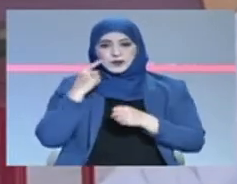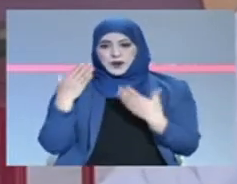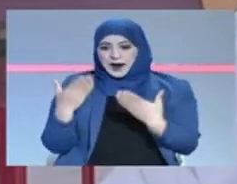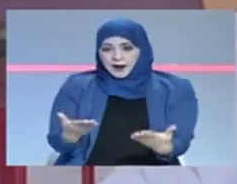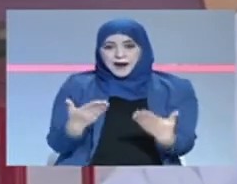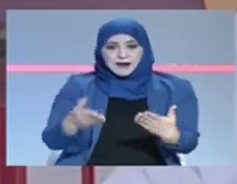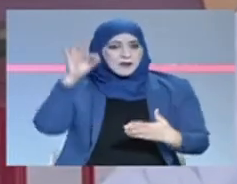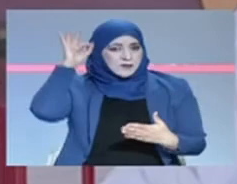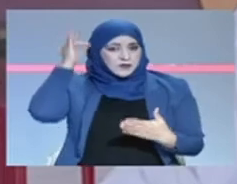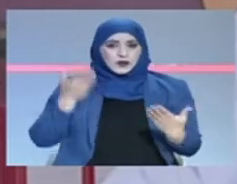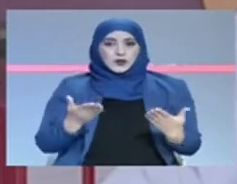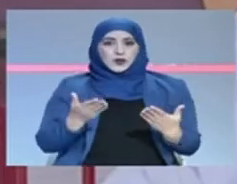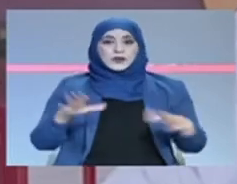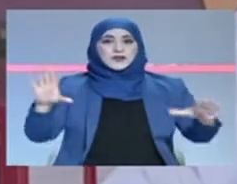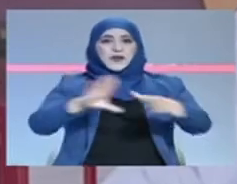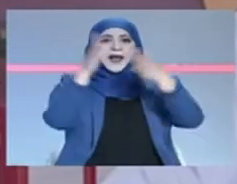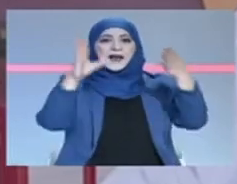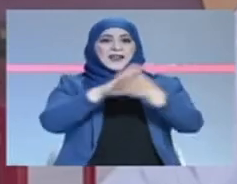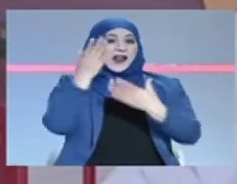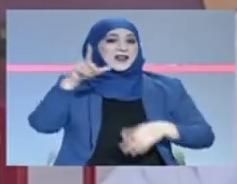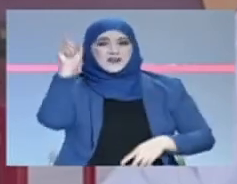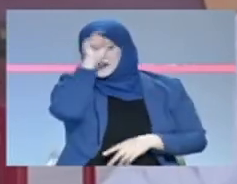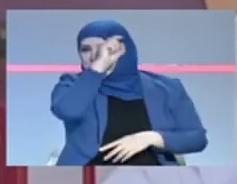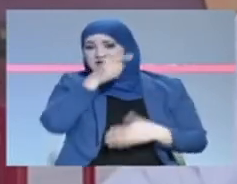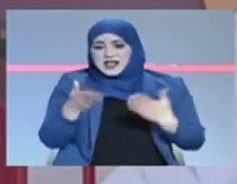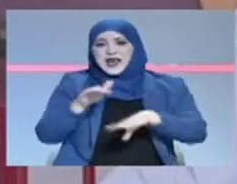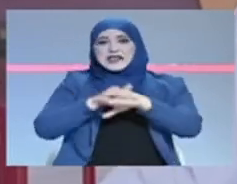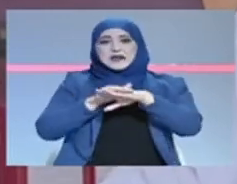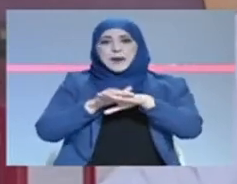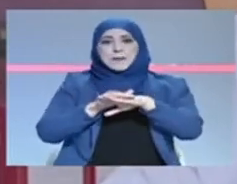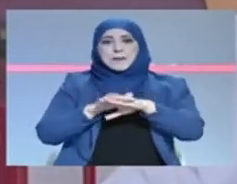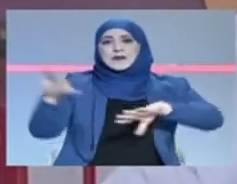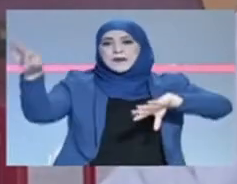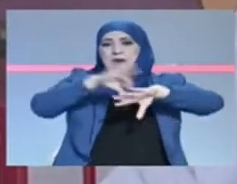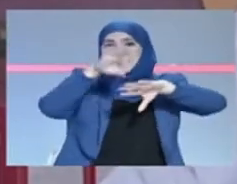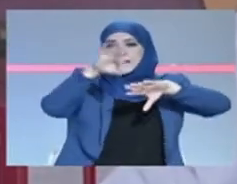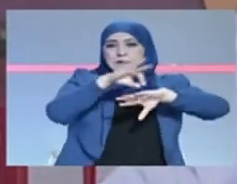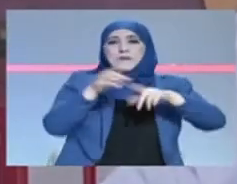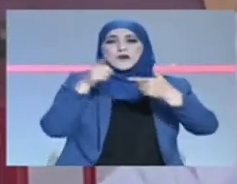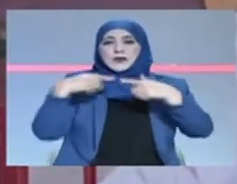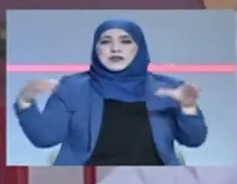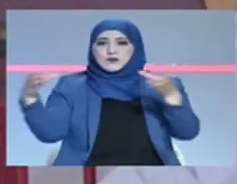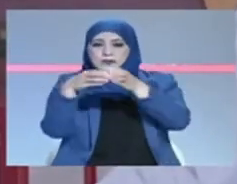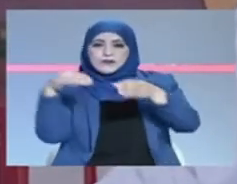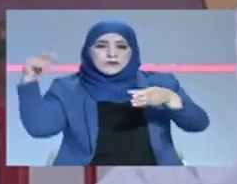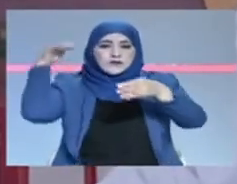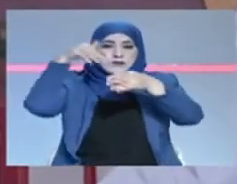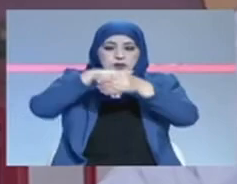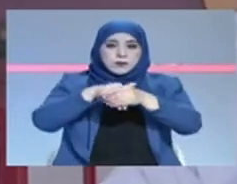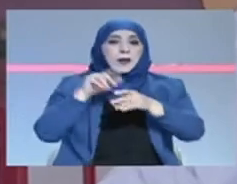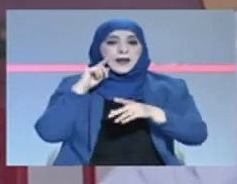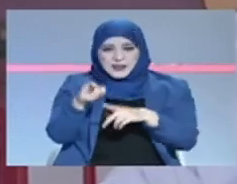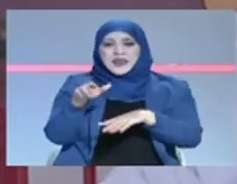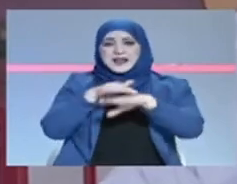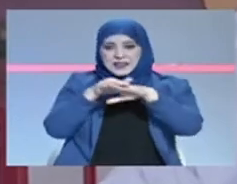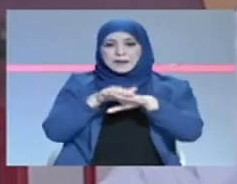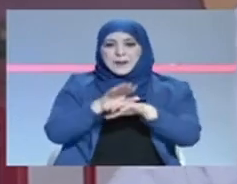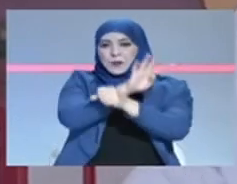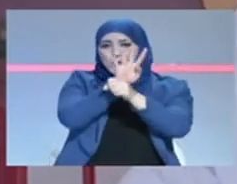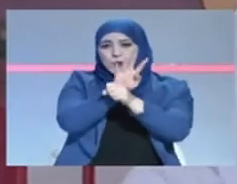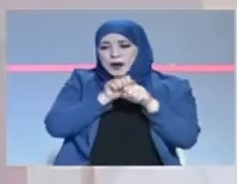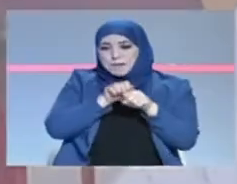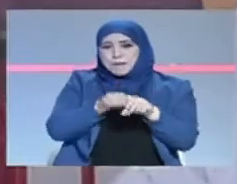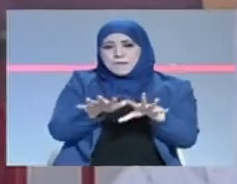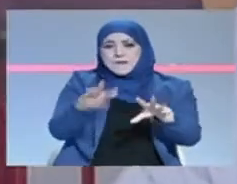للحاله هذه هي الاحتفالات في الصيف والاعراس والتجمعات، دونك هذيك هي اللي اديت